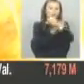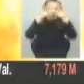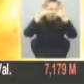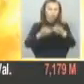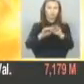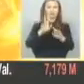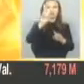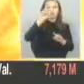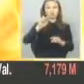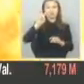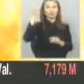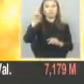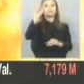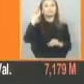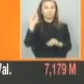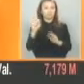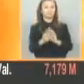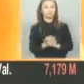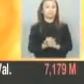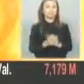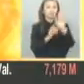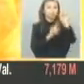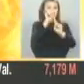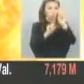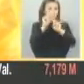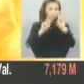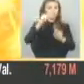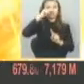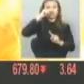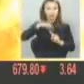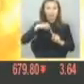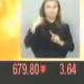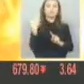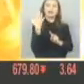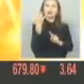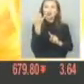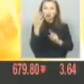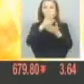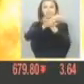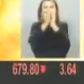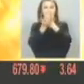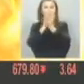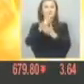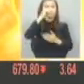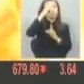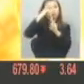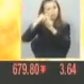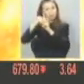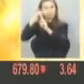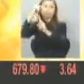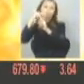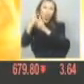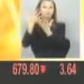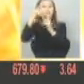ว่า 2.2% นะคะหุ้นในช่วงนี้ค่ะในบ้านเราถือว่ายังมีการผันผวนอยู่ค่ะยังไม่ค่อยนิ่งสักเท่าไหร่นะคะ